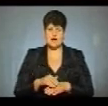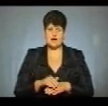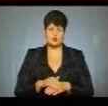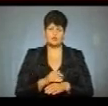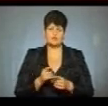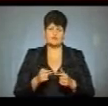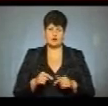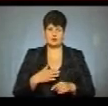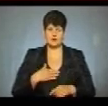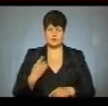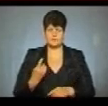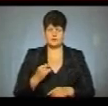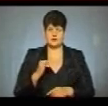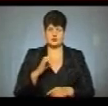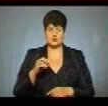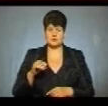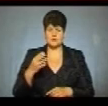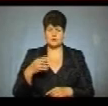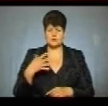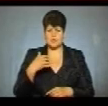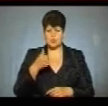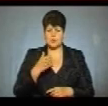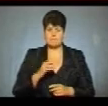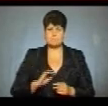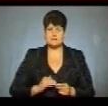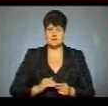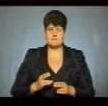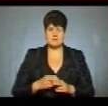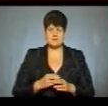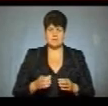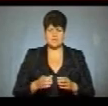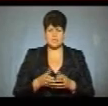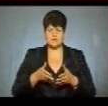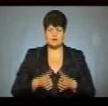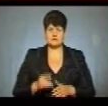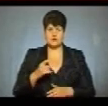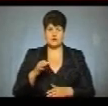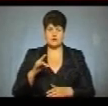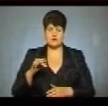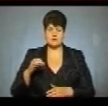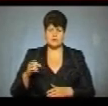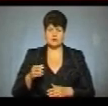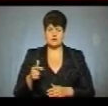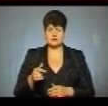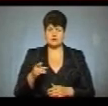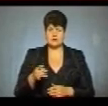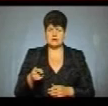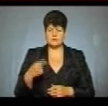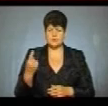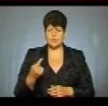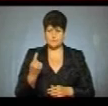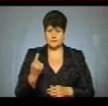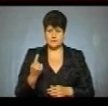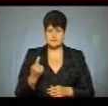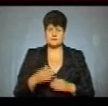області. Ігор Сополь, 45 років, підприємець, безпартійний. Народився в Хоросткові Гусятинського району Тернопільської області.